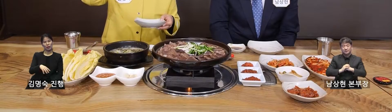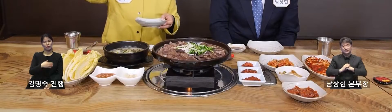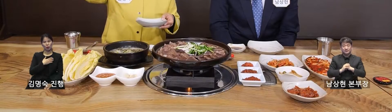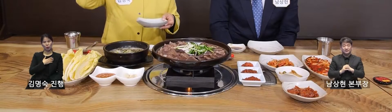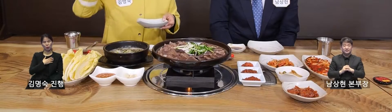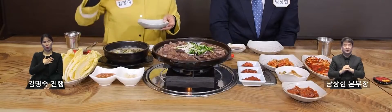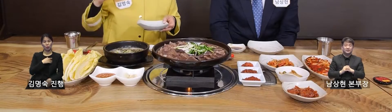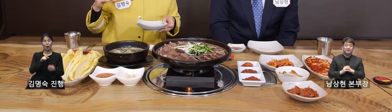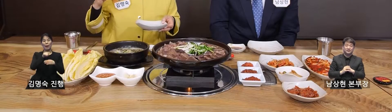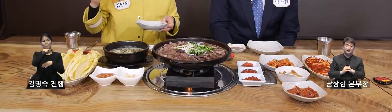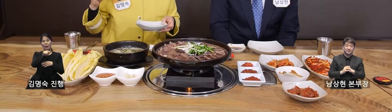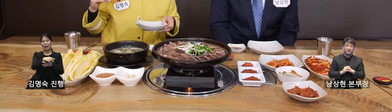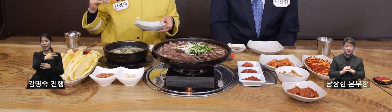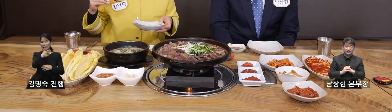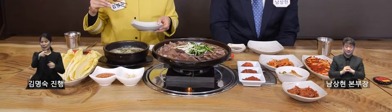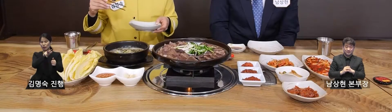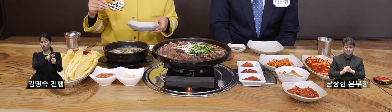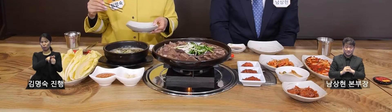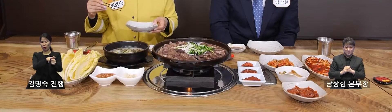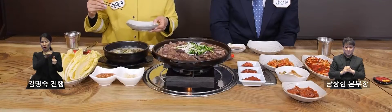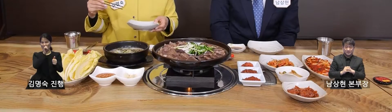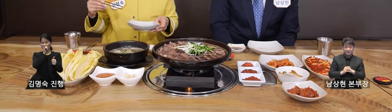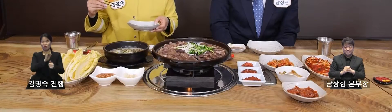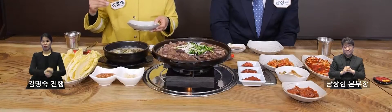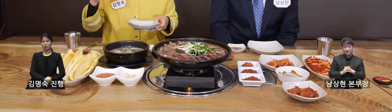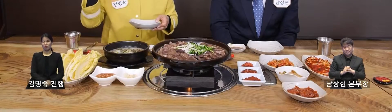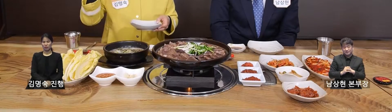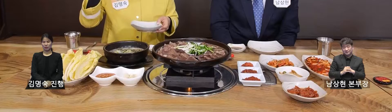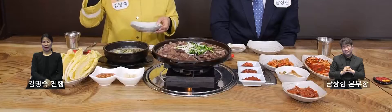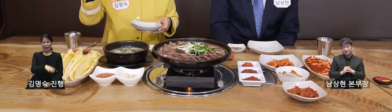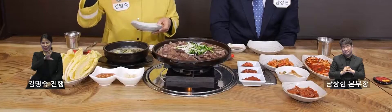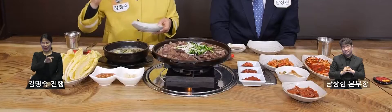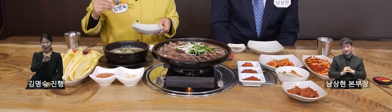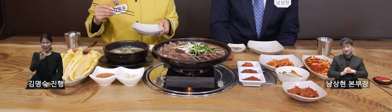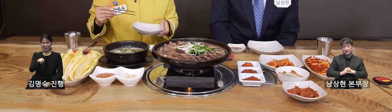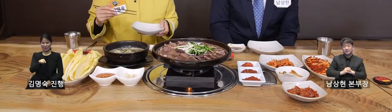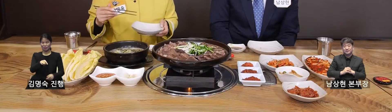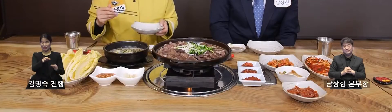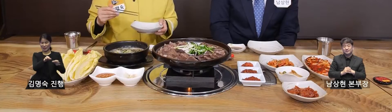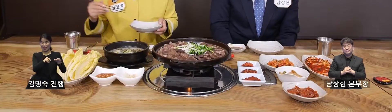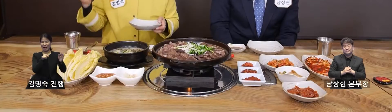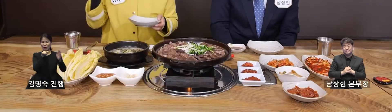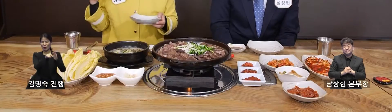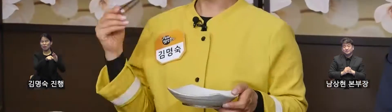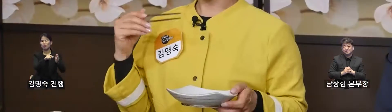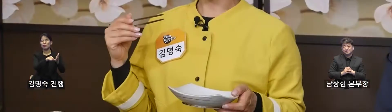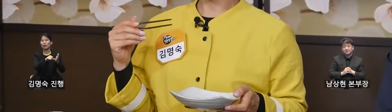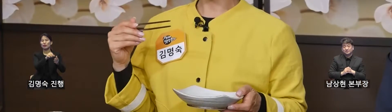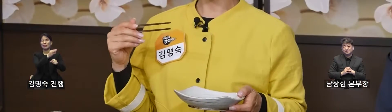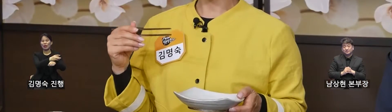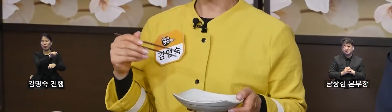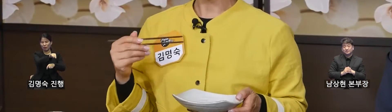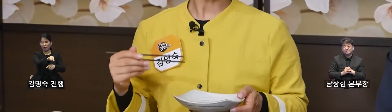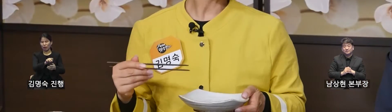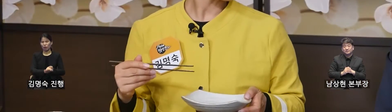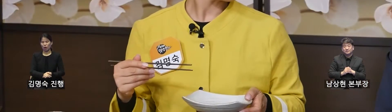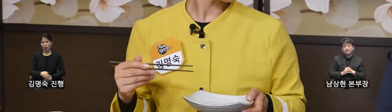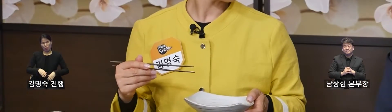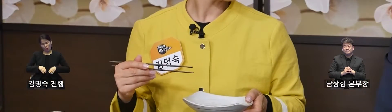저도 이 앞에 대형 마트가 네네. 있는데 저희가 가끔 장을 보러 오거든요. 근데 이렇게 장을 보고